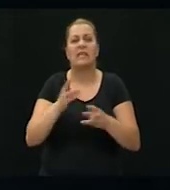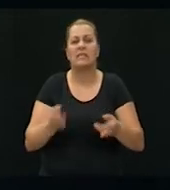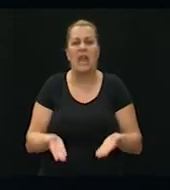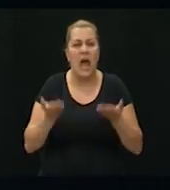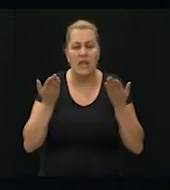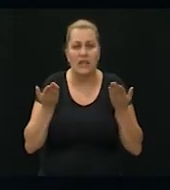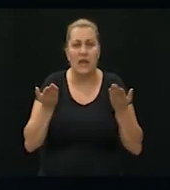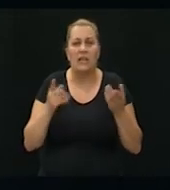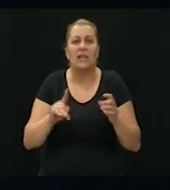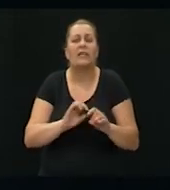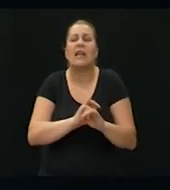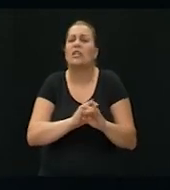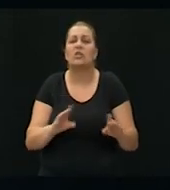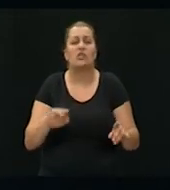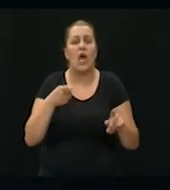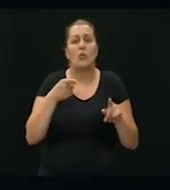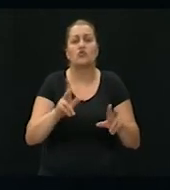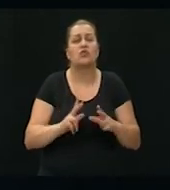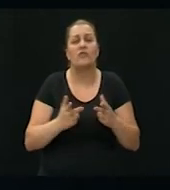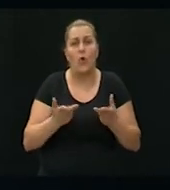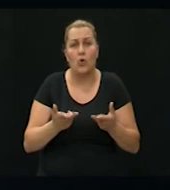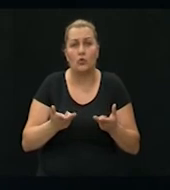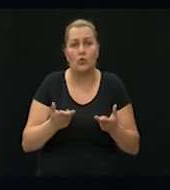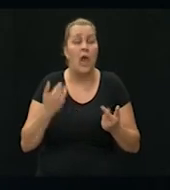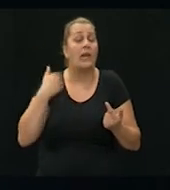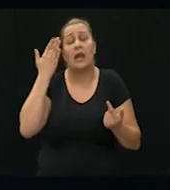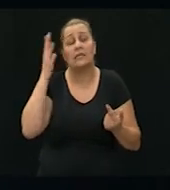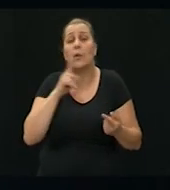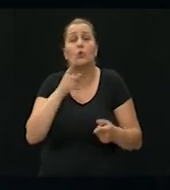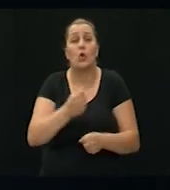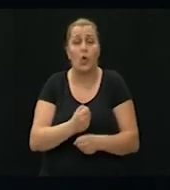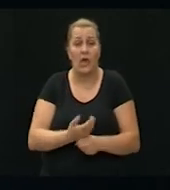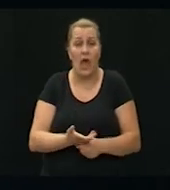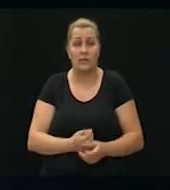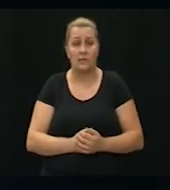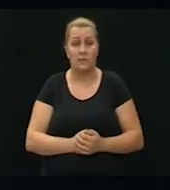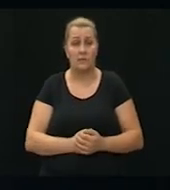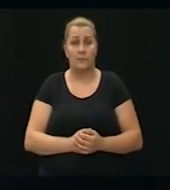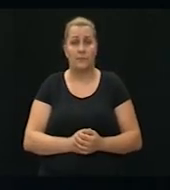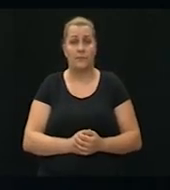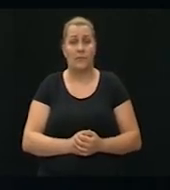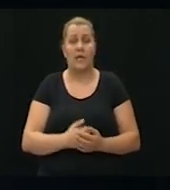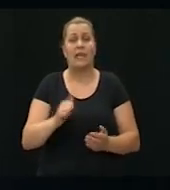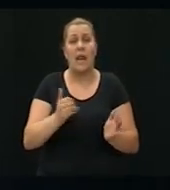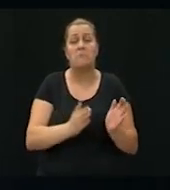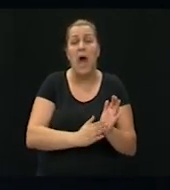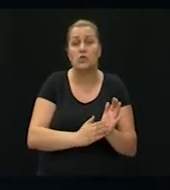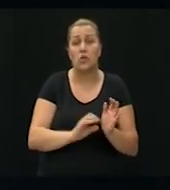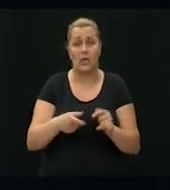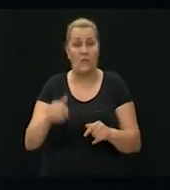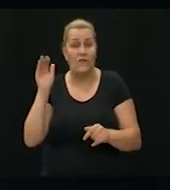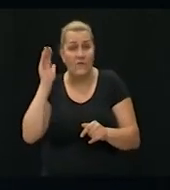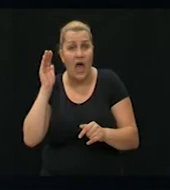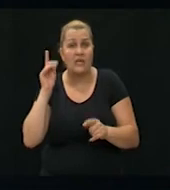mu ništa u životu, znači sve, ali ne znam ko to radi, da li to radi, da li su masoni, da li su ova vlada